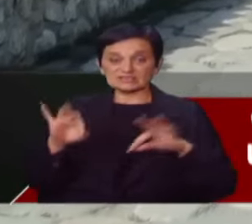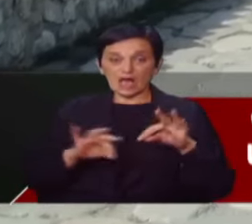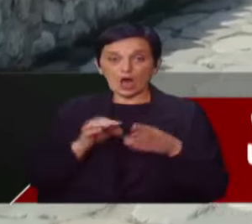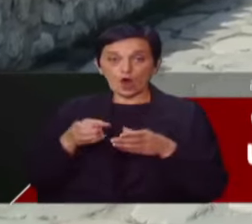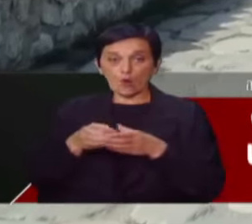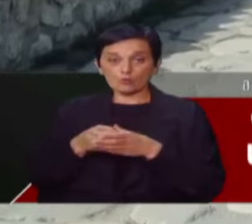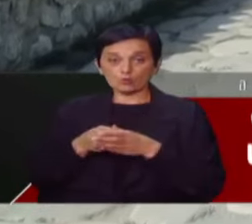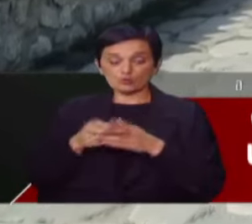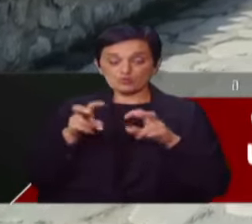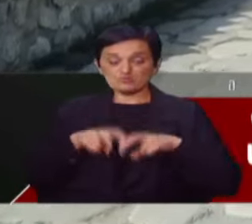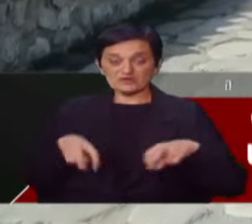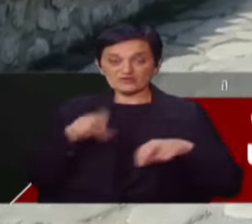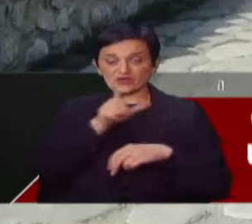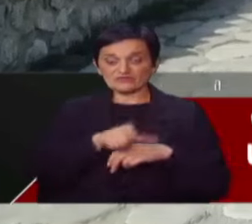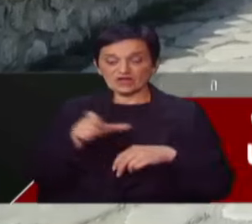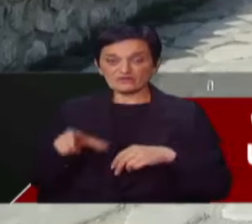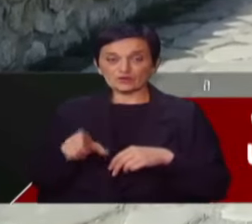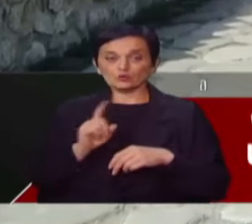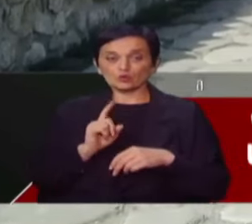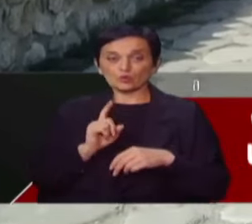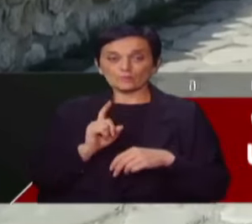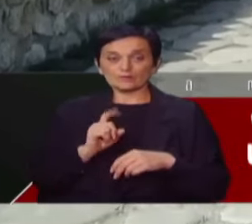და მკვლევარებს, რომ